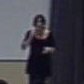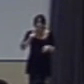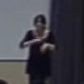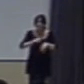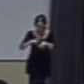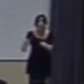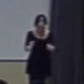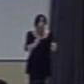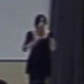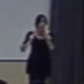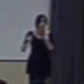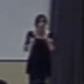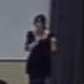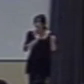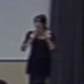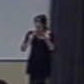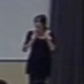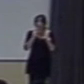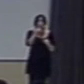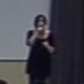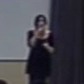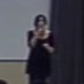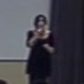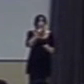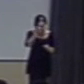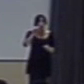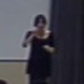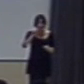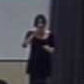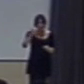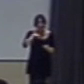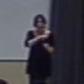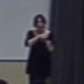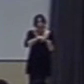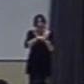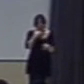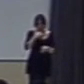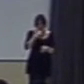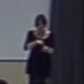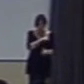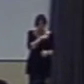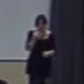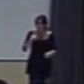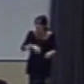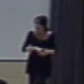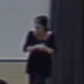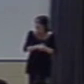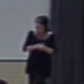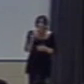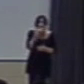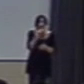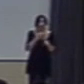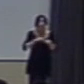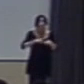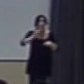vostès venen equipats en plan 2.0, que imagino que alguns de vostès sí que ho hauran fet, doncs han de posar, a veure, ho tinc aquí,